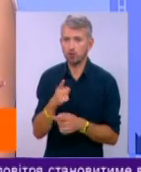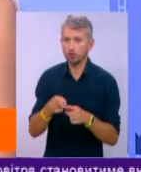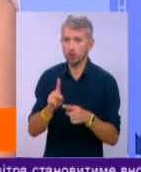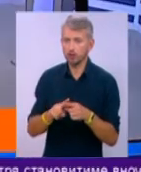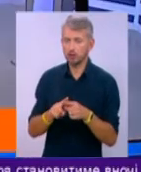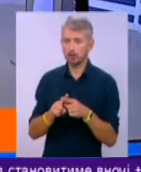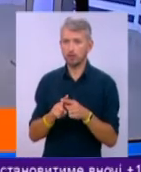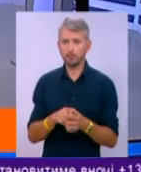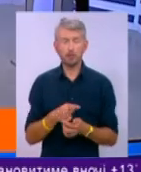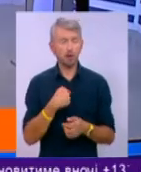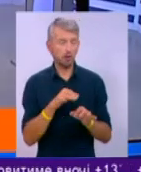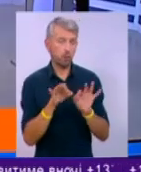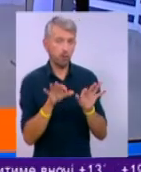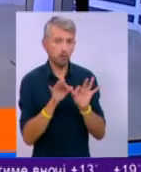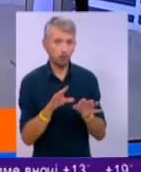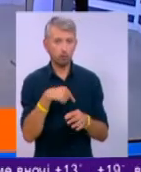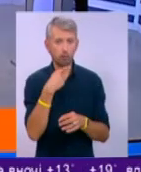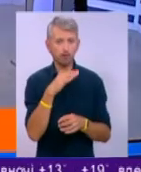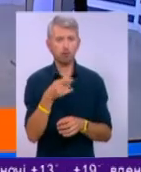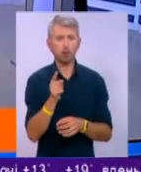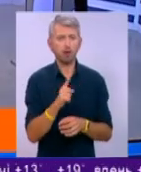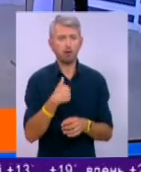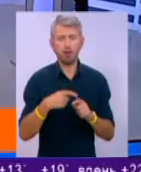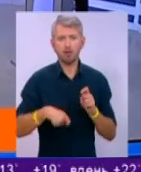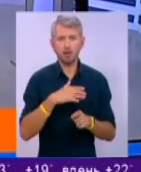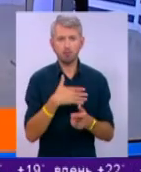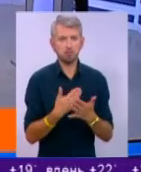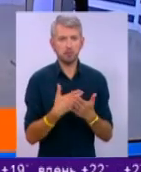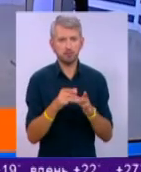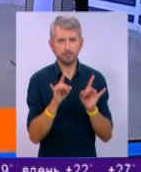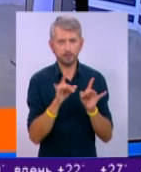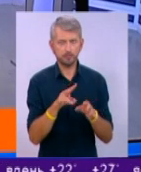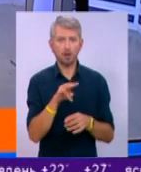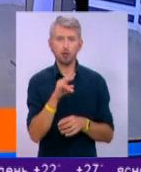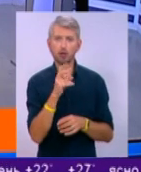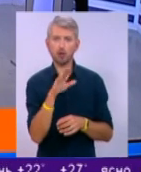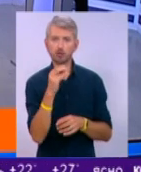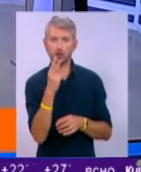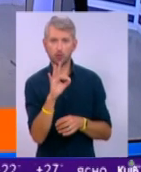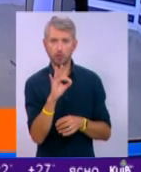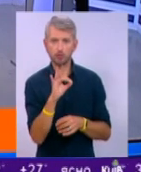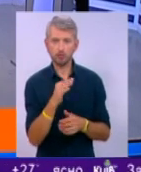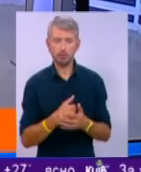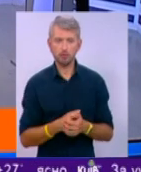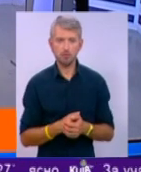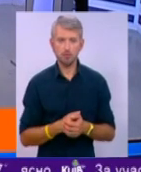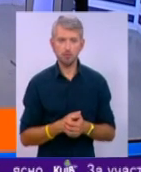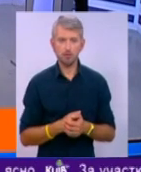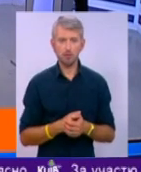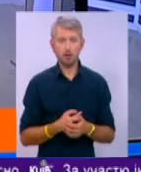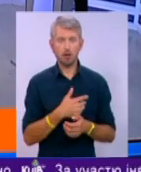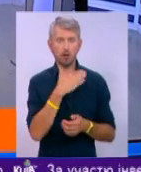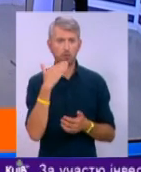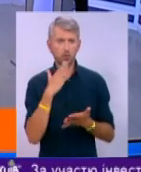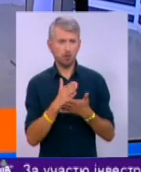це називає химерною поняття. Мова йде про те, що я ж не даремно привів приклад Лукашенка. От, я багато